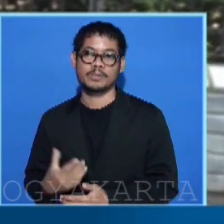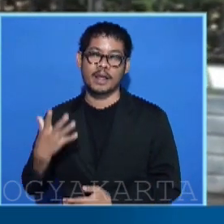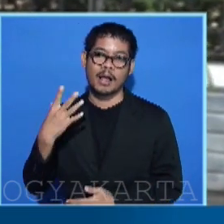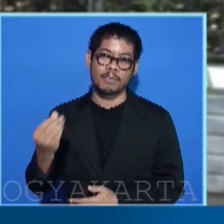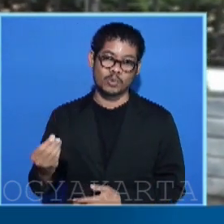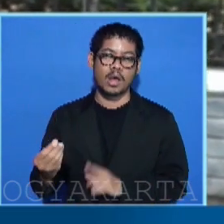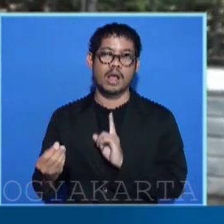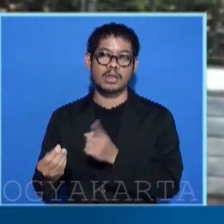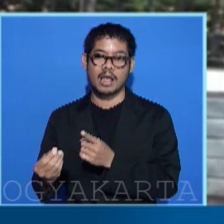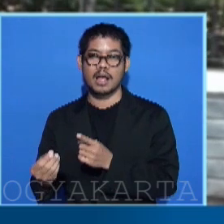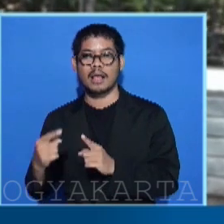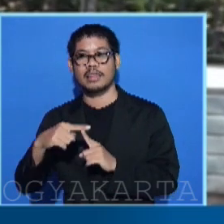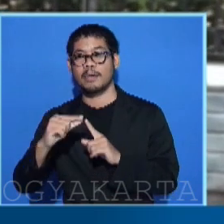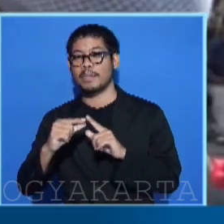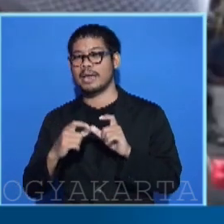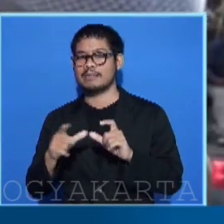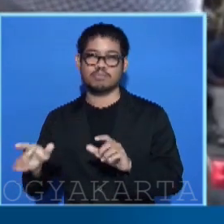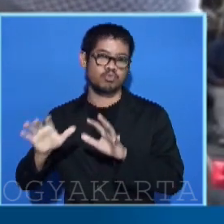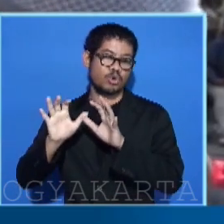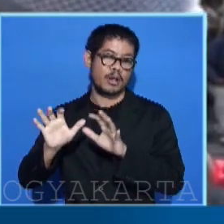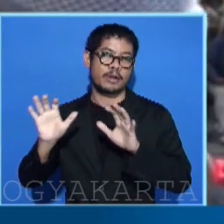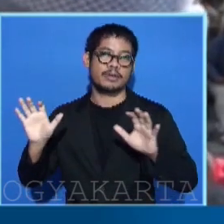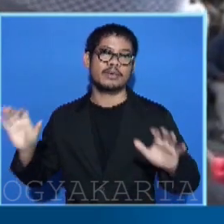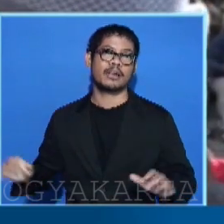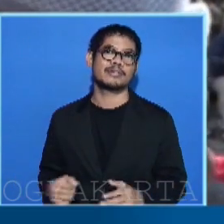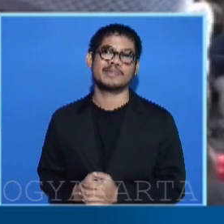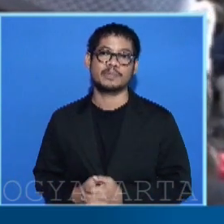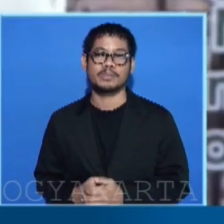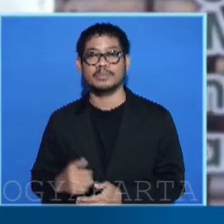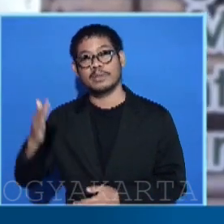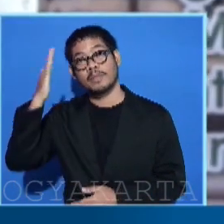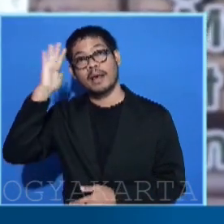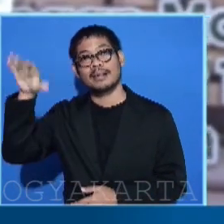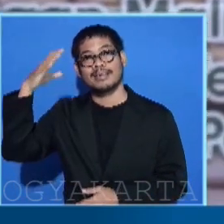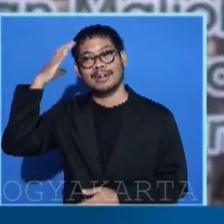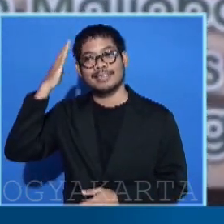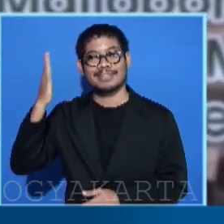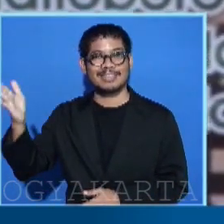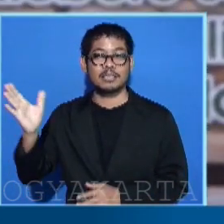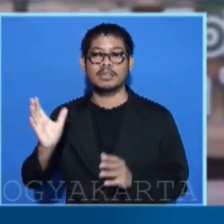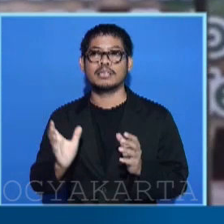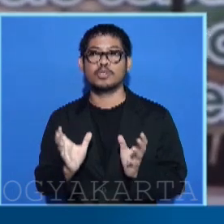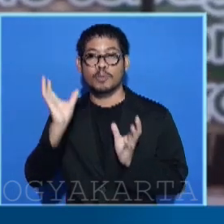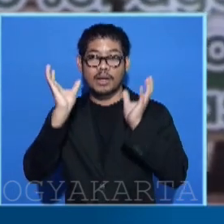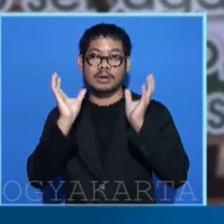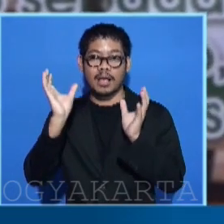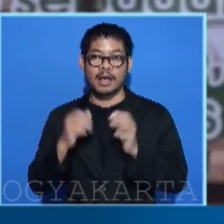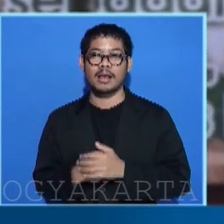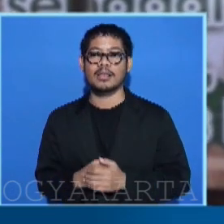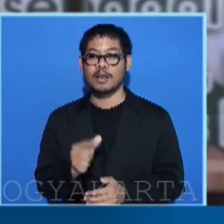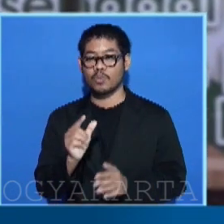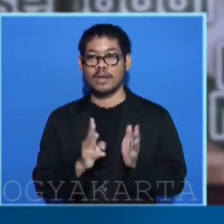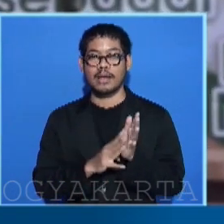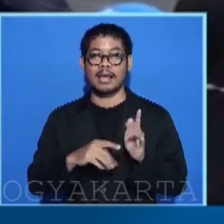TPS itu banyak sekali ya Kepala Dinas Koperasi dan UKM DIY Sri nurkiat Siwi menyatakan